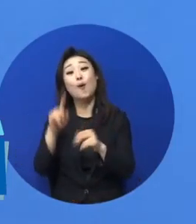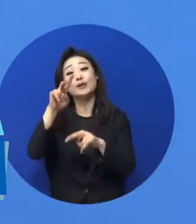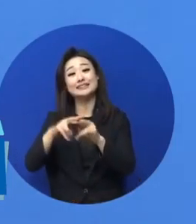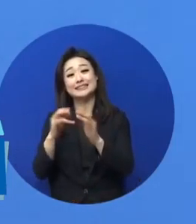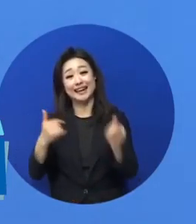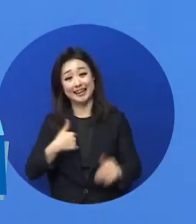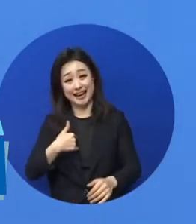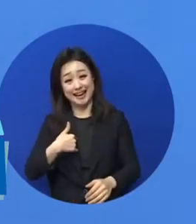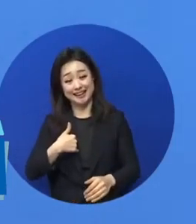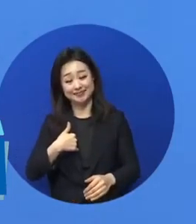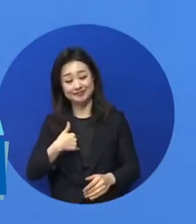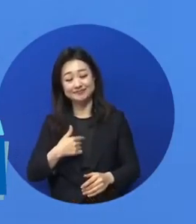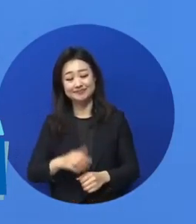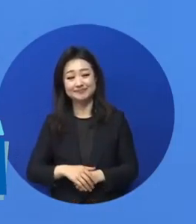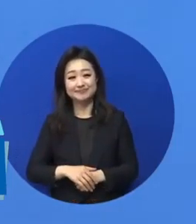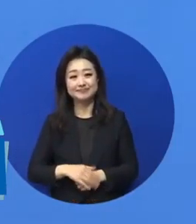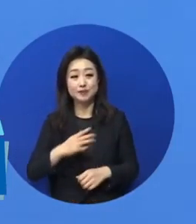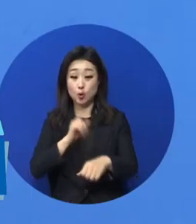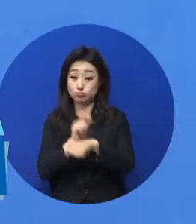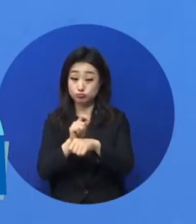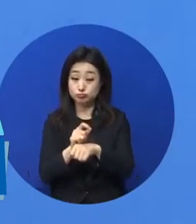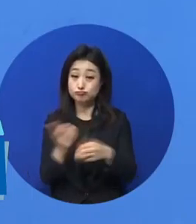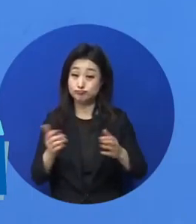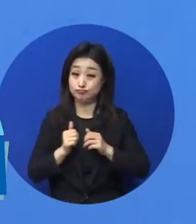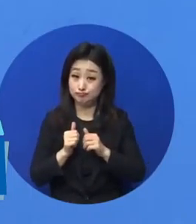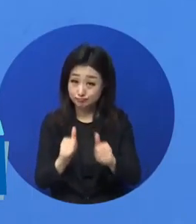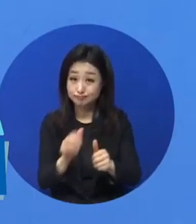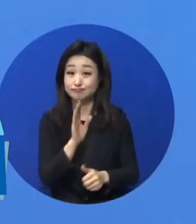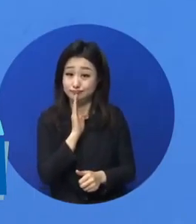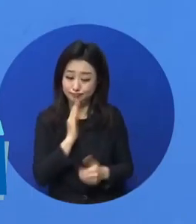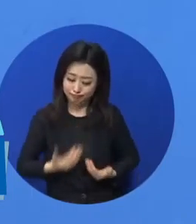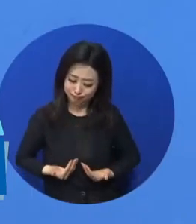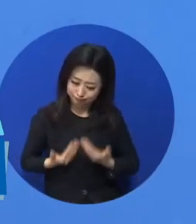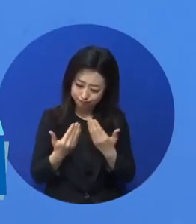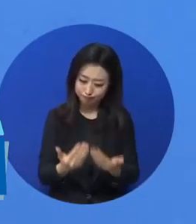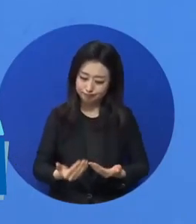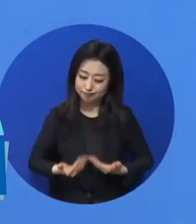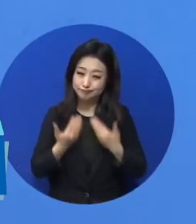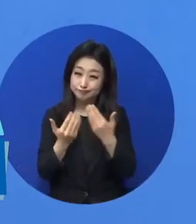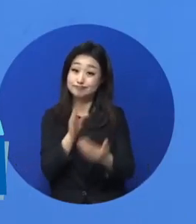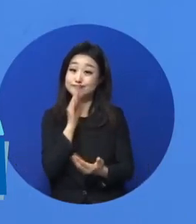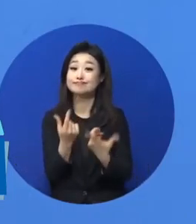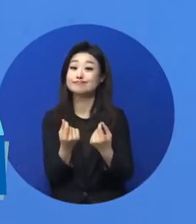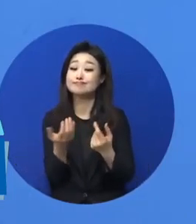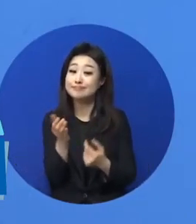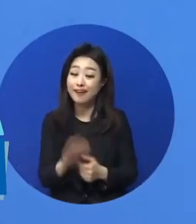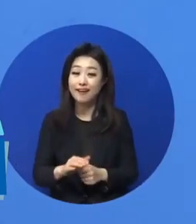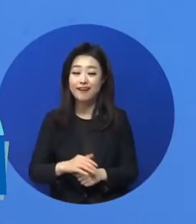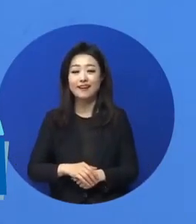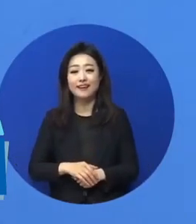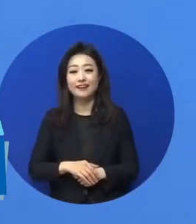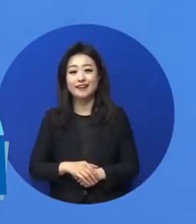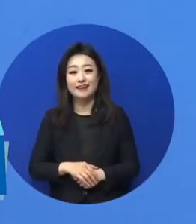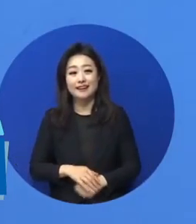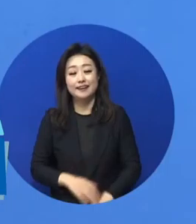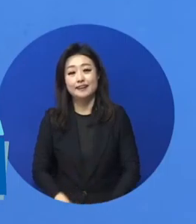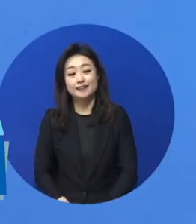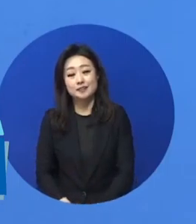물론 대한민국 공직 모든 공직자가 열심히 일합니다. 국민에 대한 봉사자로서 다 마찬가지 일을 하고 있습니다. 그런데 그런 부분에